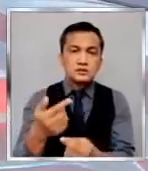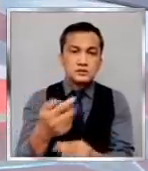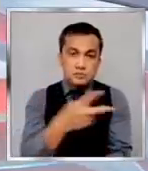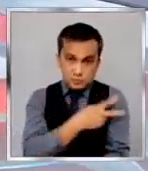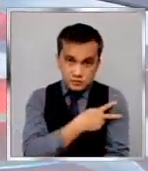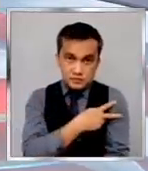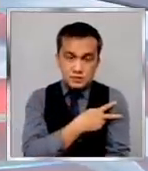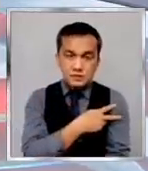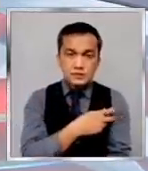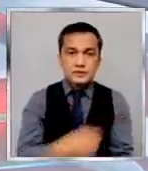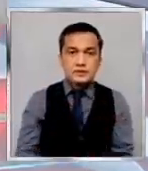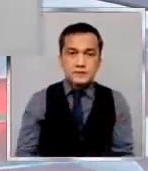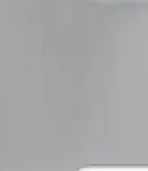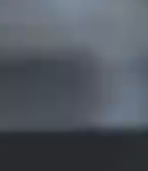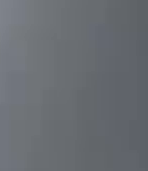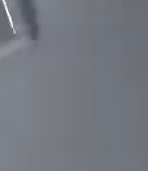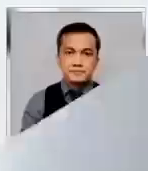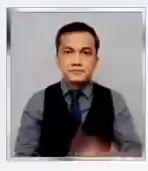si Katrina Son.